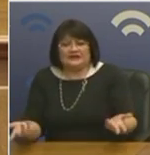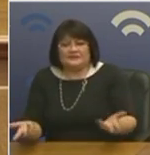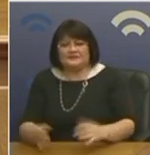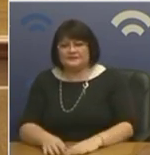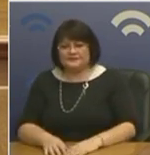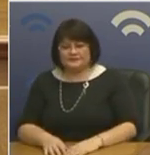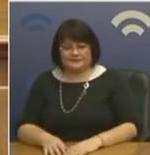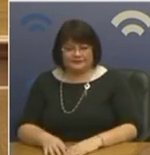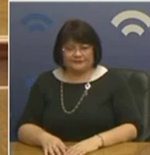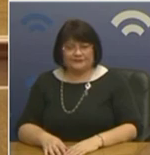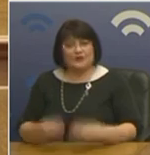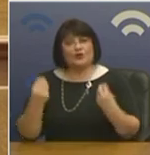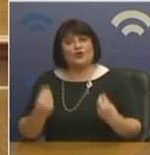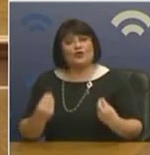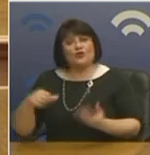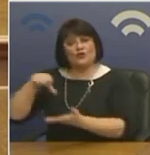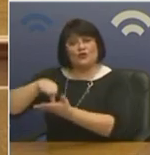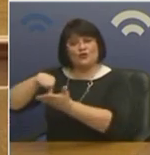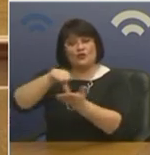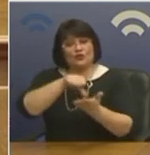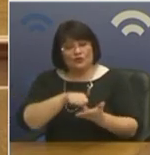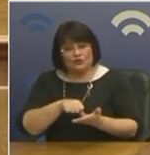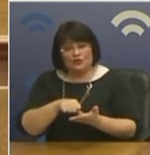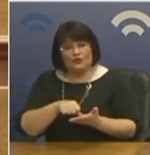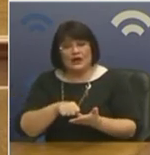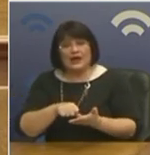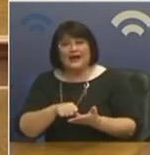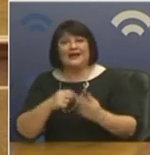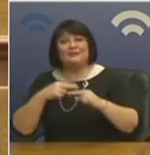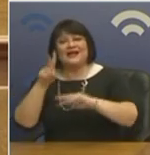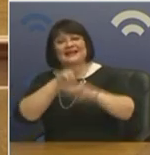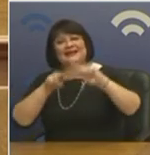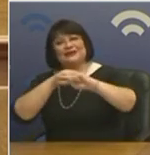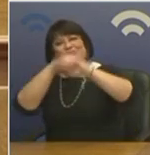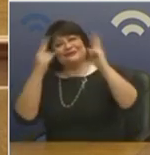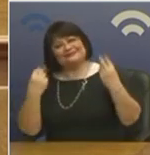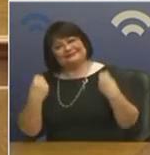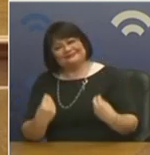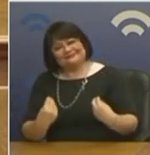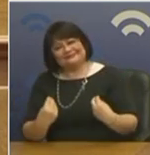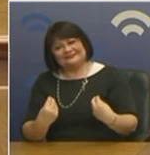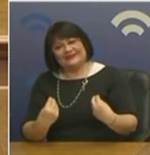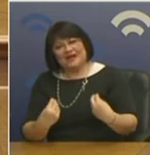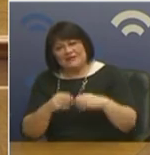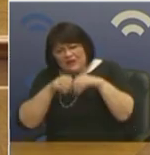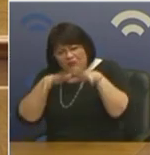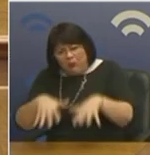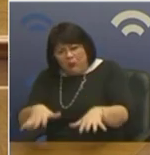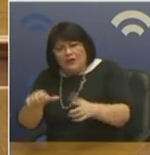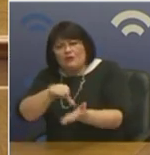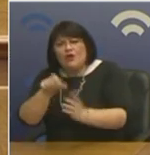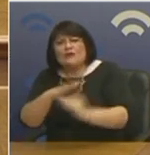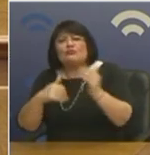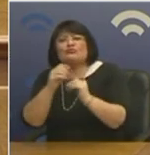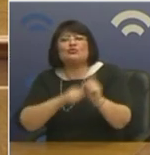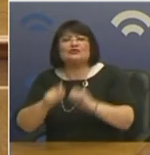στην πόλη, κάνετε ωραία νερά, ωραίες λεκάνες, αλλά δεν έχει νερό η πόλη. Πάτε να κάνετε ένα σύνταγμα καλό κατά την άποψή μας, την άποψή σας,